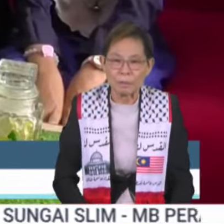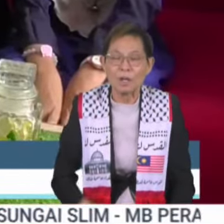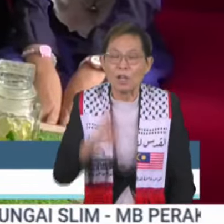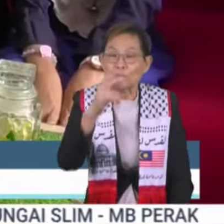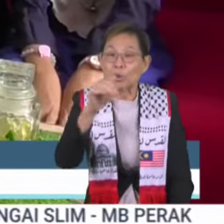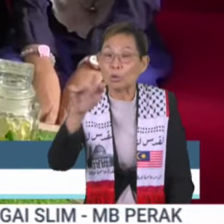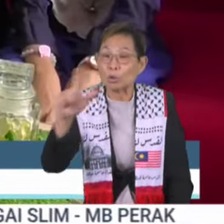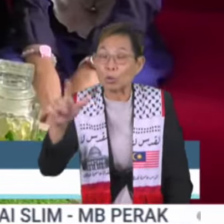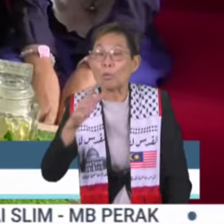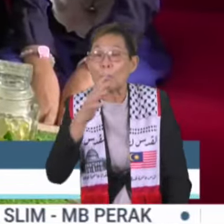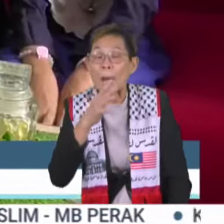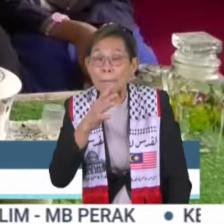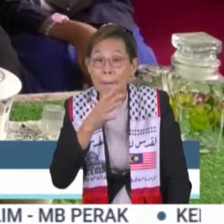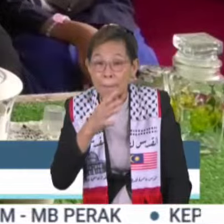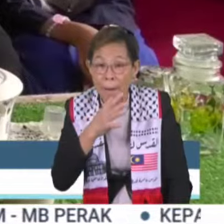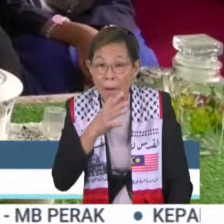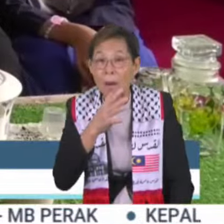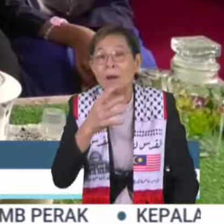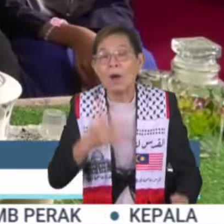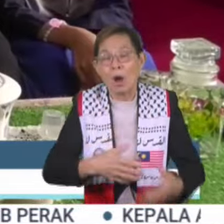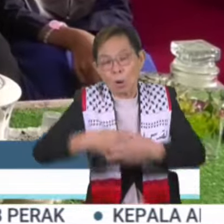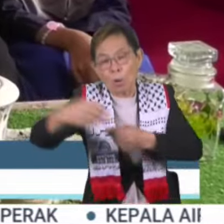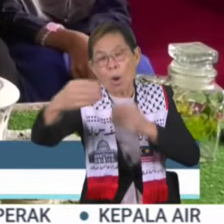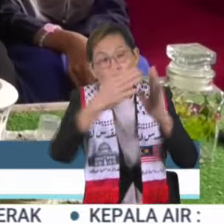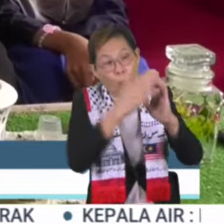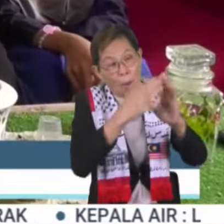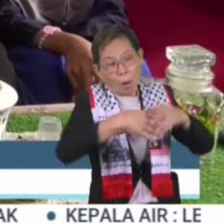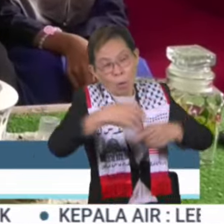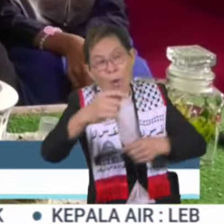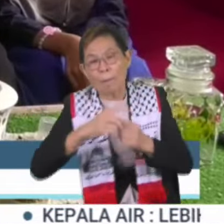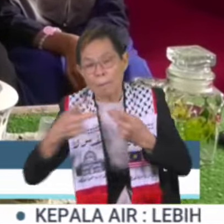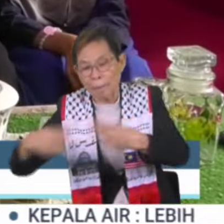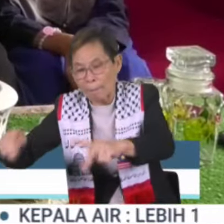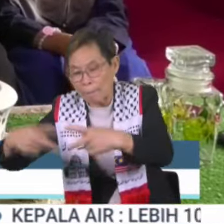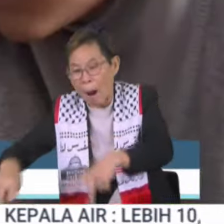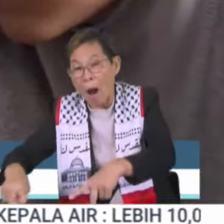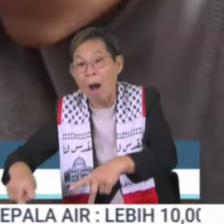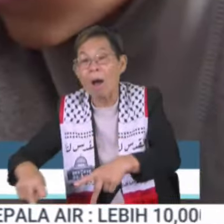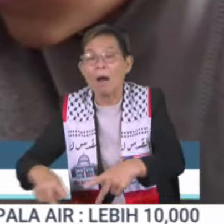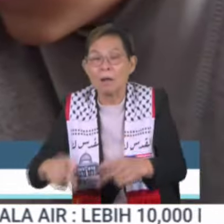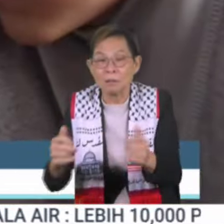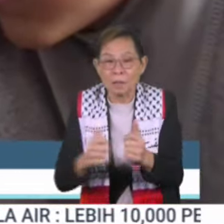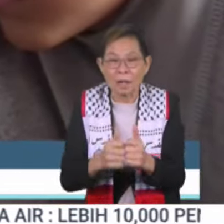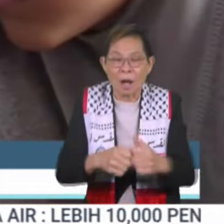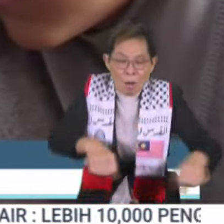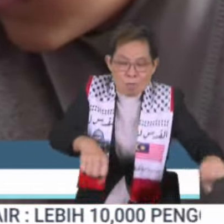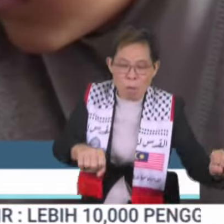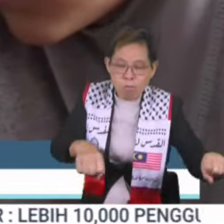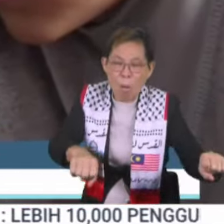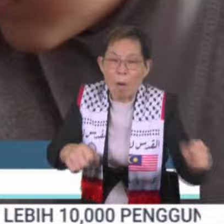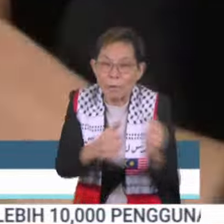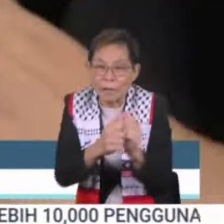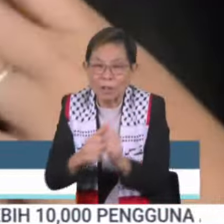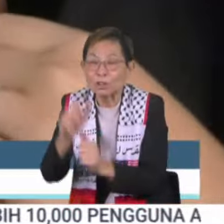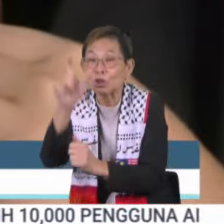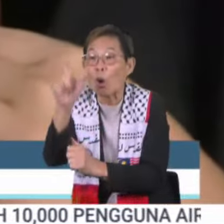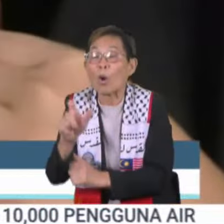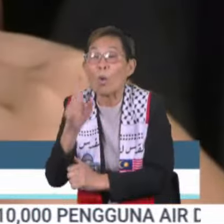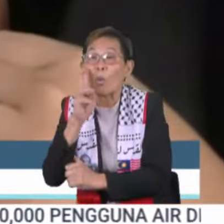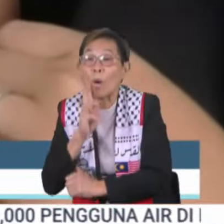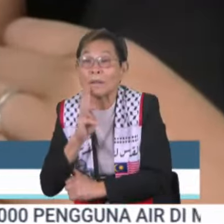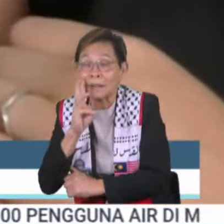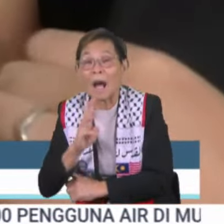Menurut Nurul, ibunya Marhaizuna Mat Yunoh keluar dari rumah untuk ke kedai sebeneka dengan membonceng motosikal bersama seorang